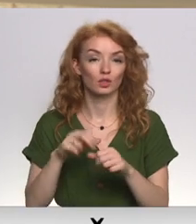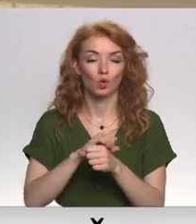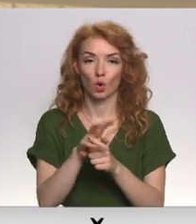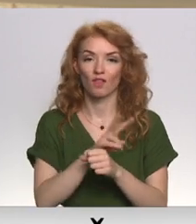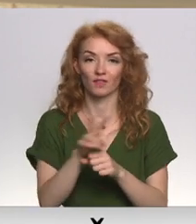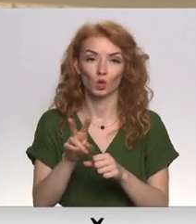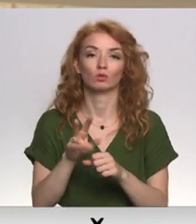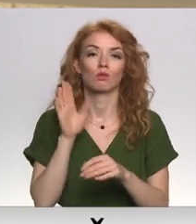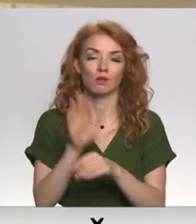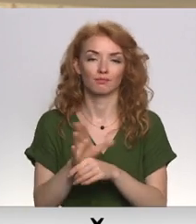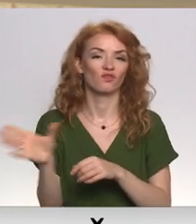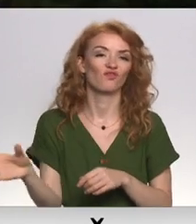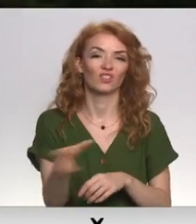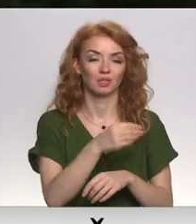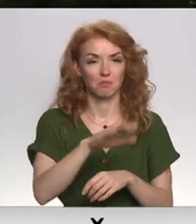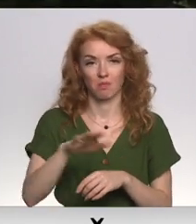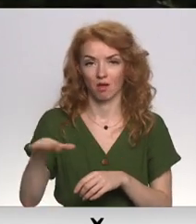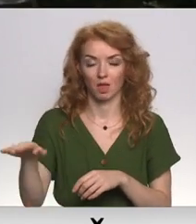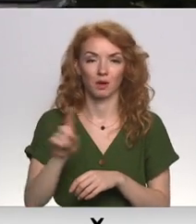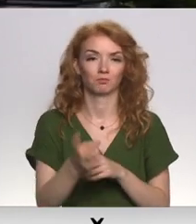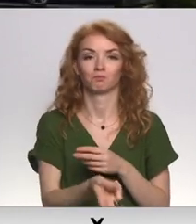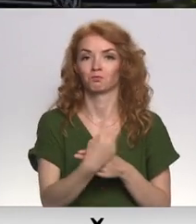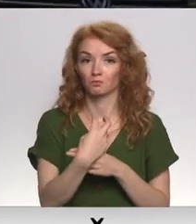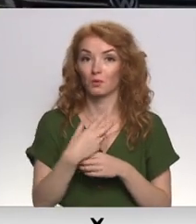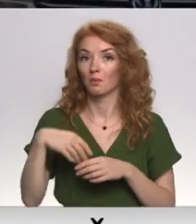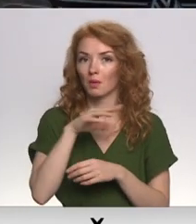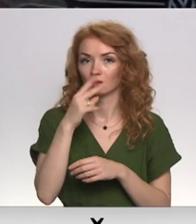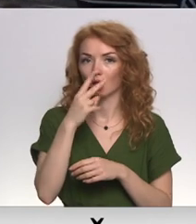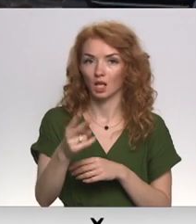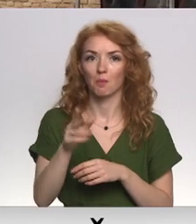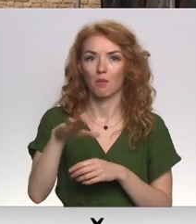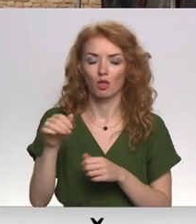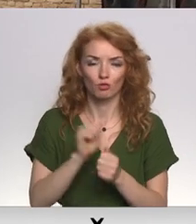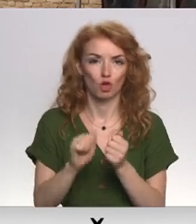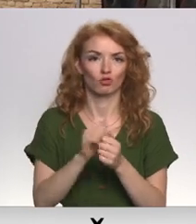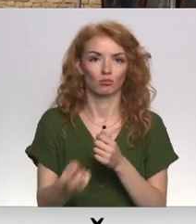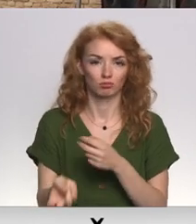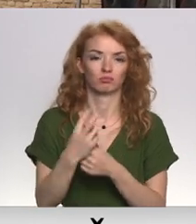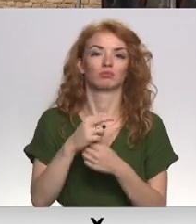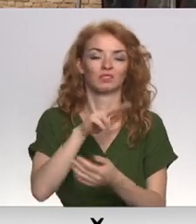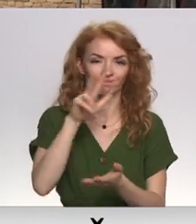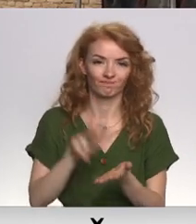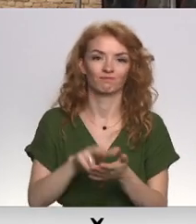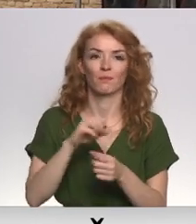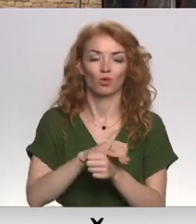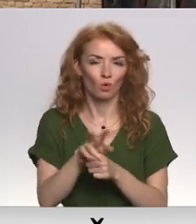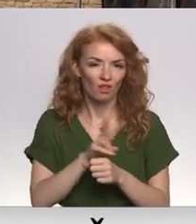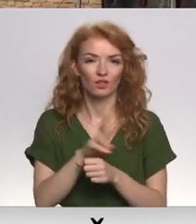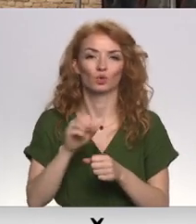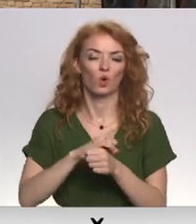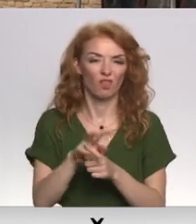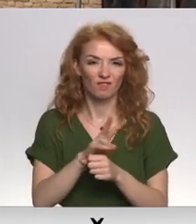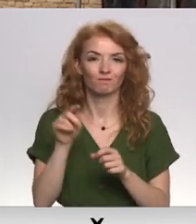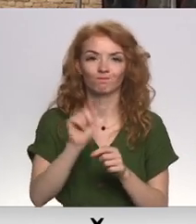testu veic visiem pacientiem, kur nāk uzņemšanā. Pēdējās nedēļas mēs redzam, ka tie bērni nāk arvien vairāk atpakaļ ar apstiprinātām Covid-19 saslimšanām.